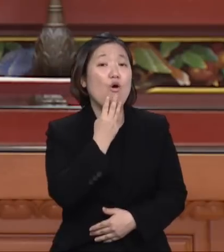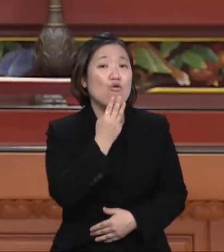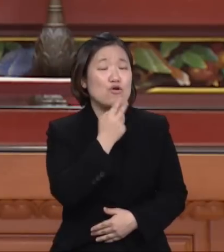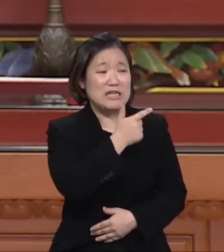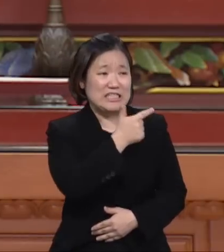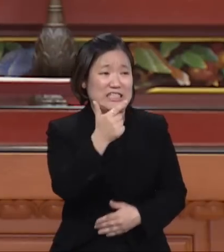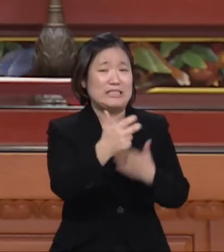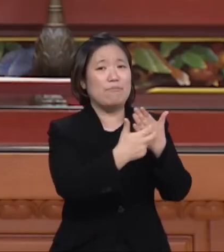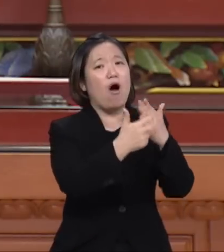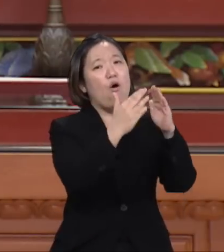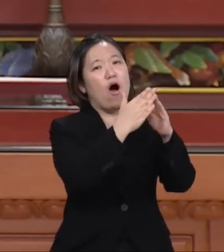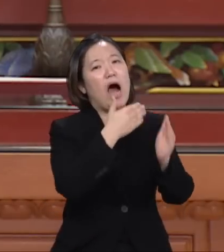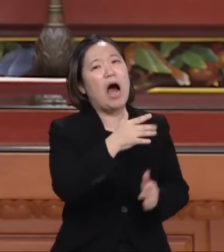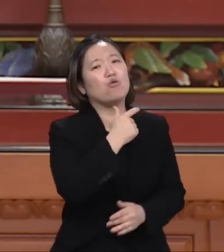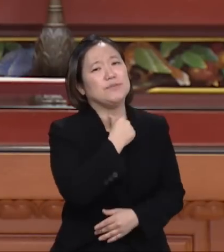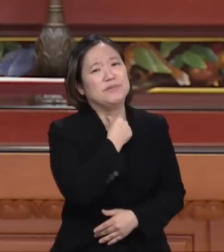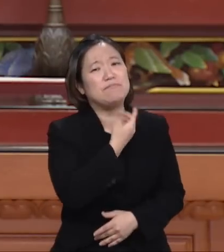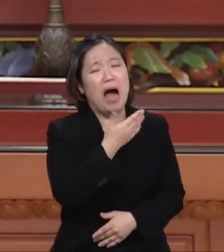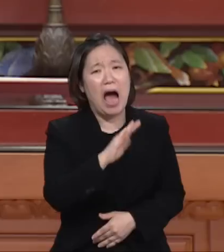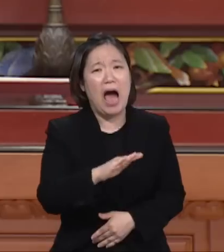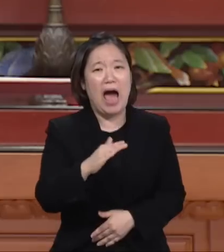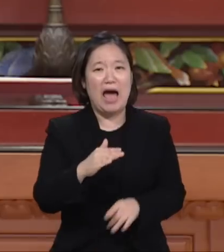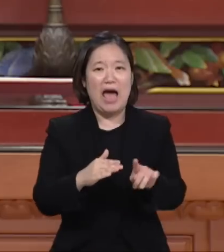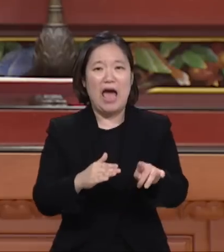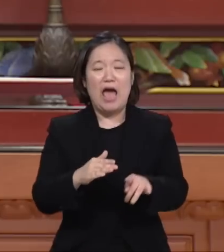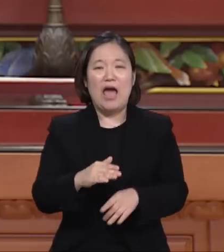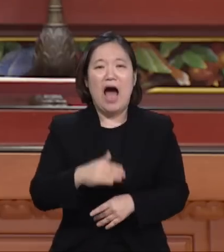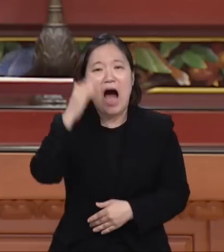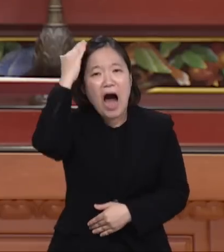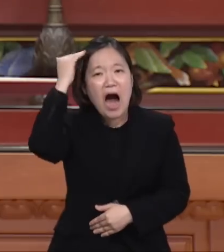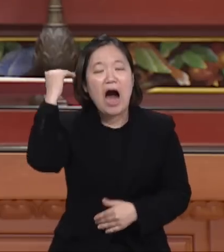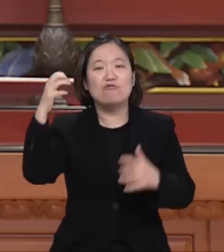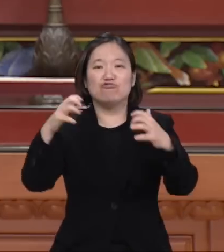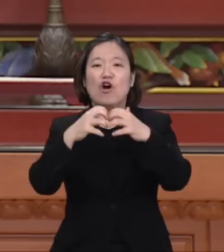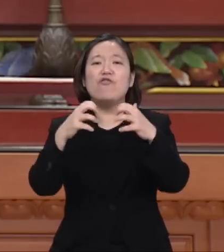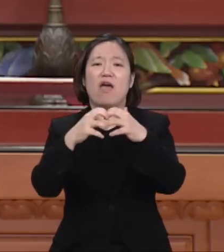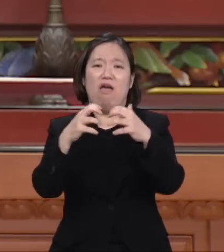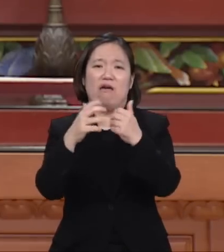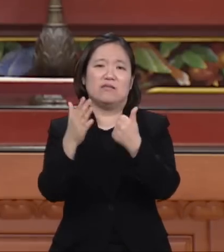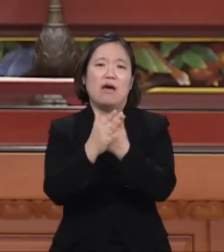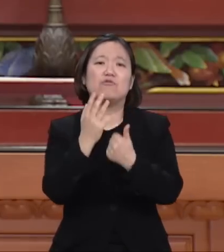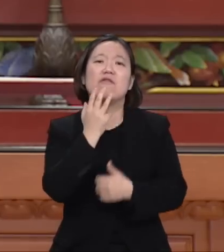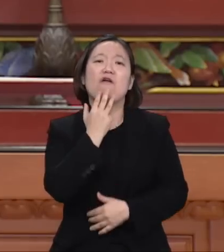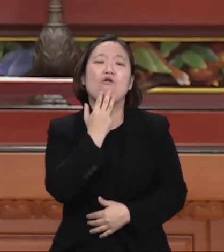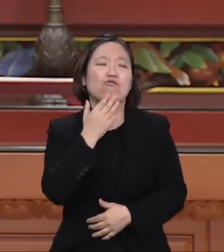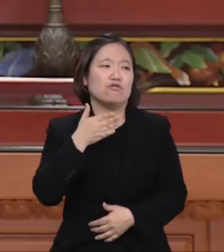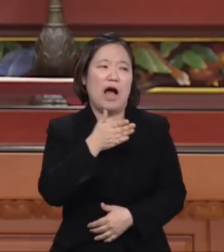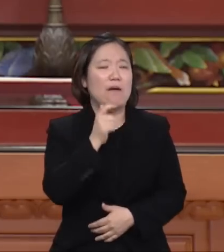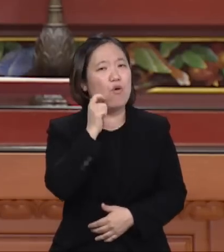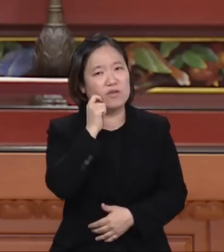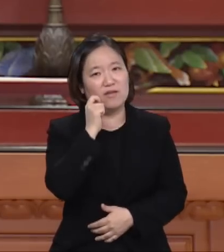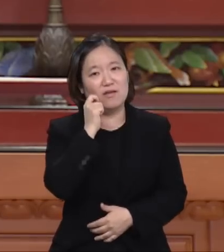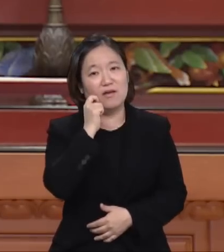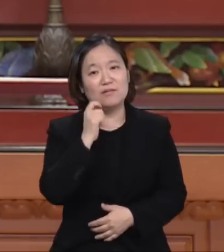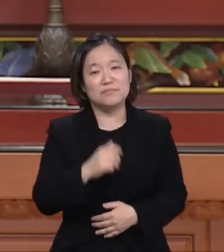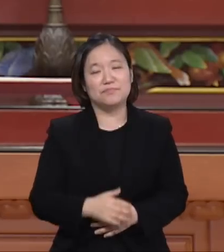싶어도 막 6.25 한국전쟁이 터져 가지고 서울에 올라갈 수도 없는 상황이었대요